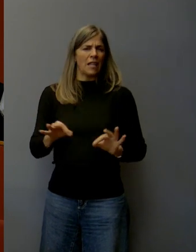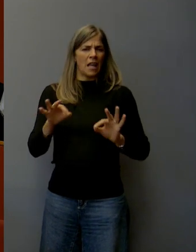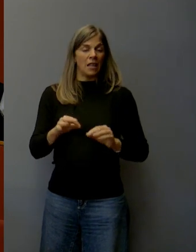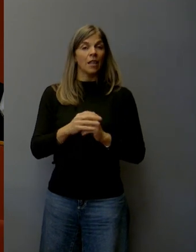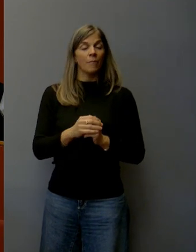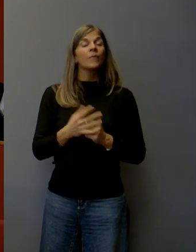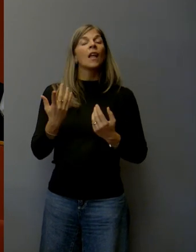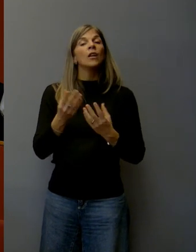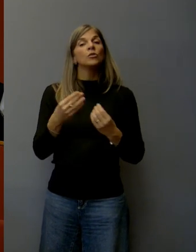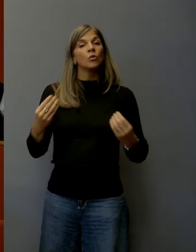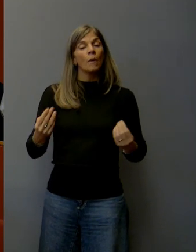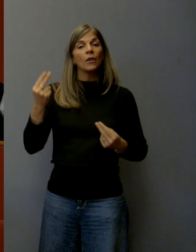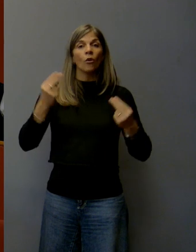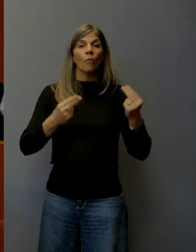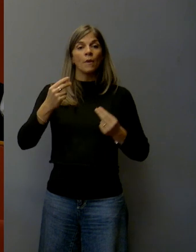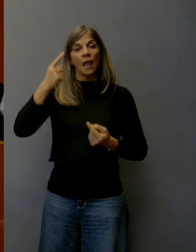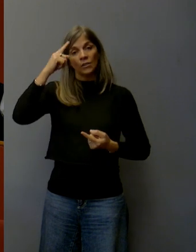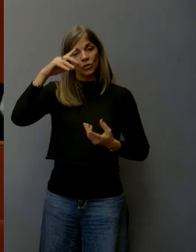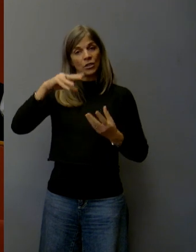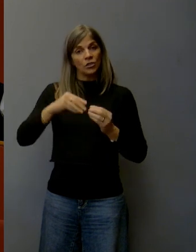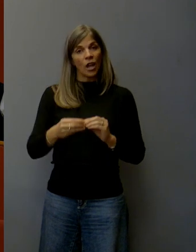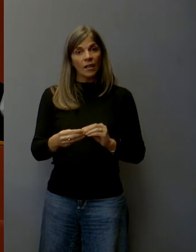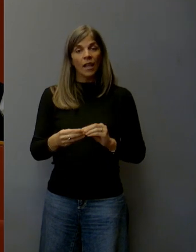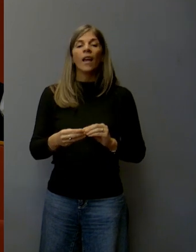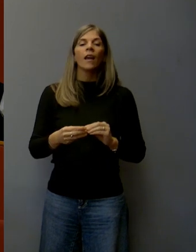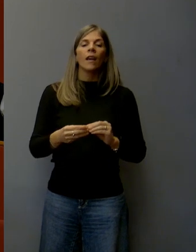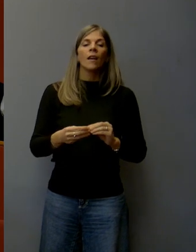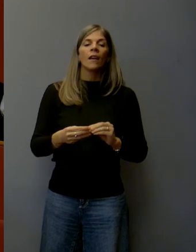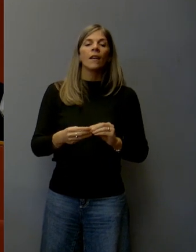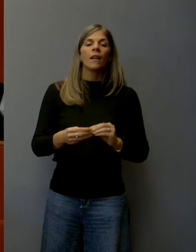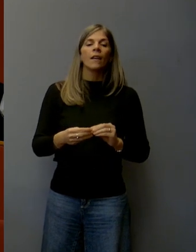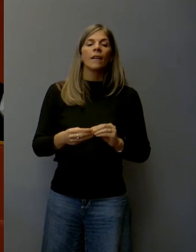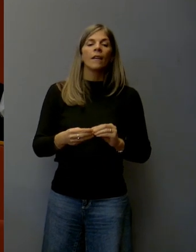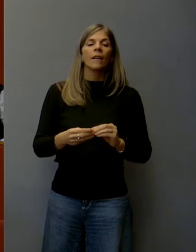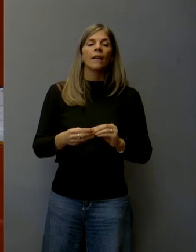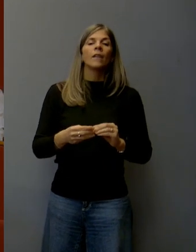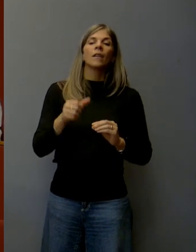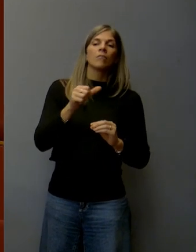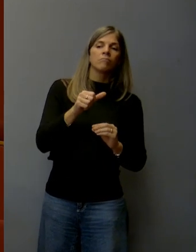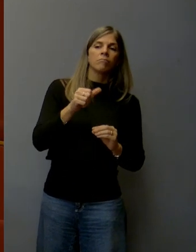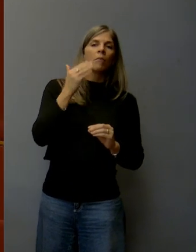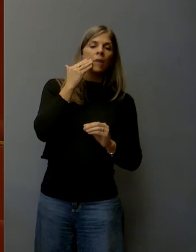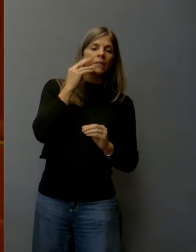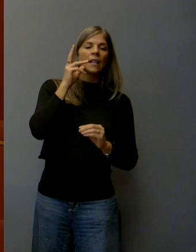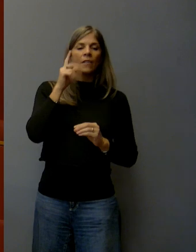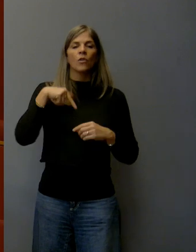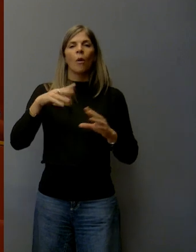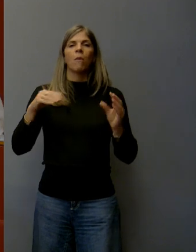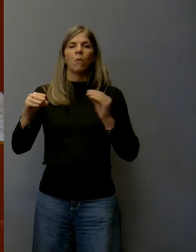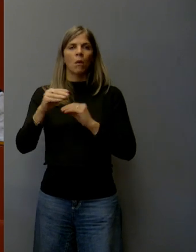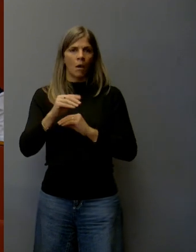genere Sarebbe uno strumento importantissimo per avere tutti la garanzia che oltre e parlare facciamo anche